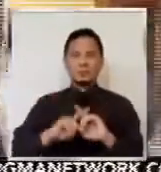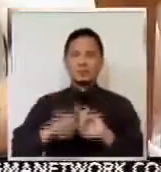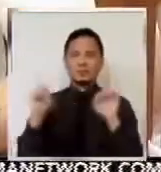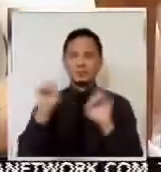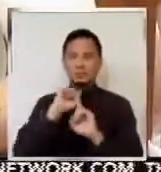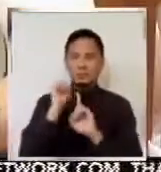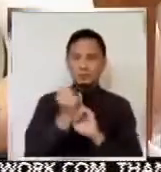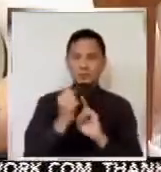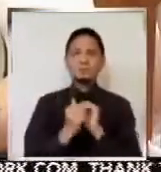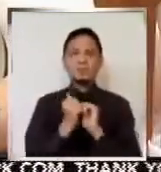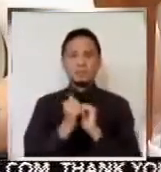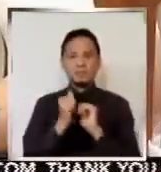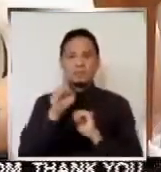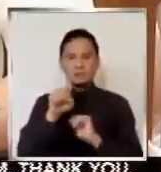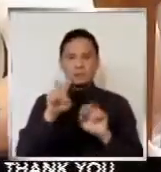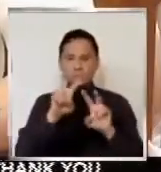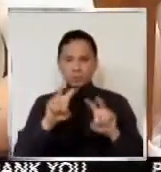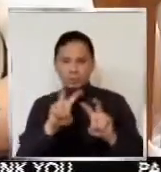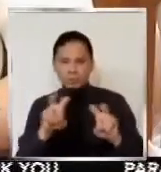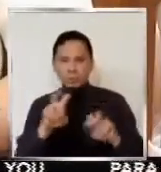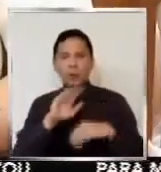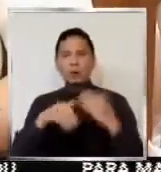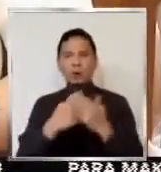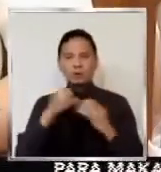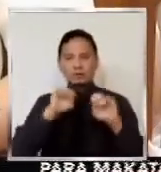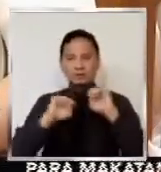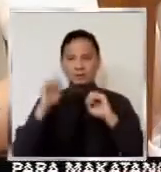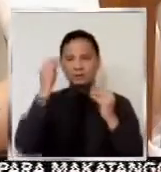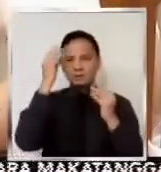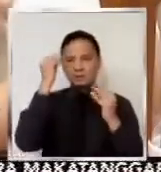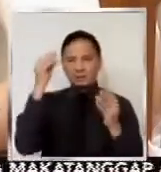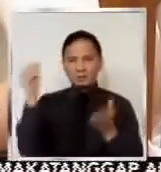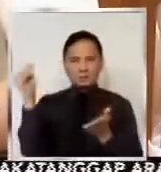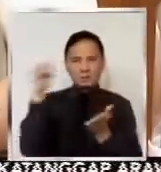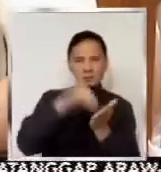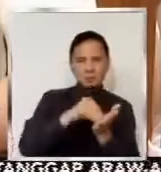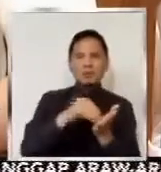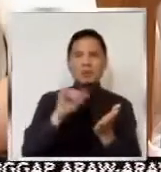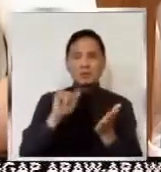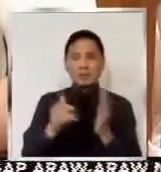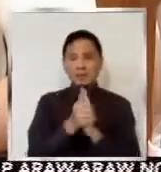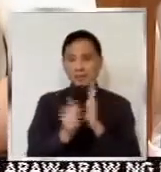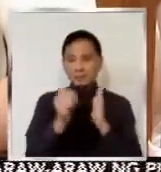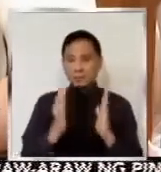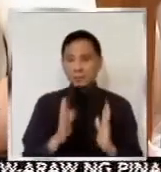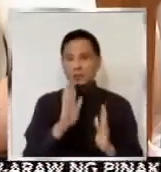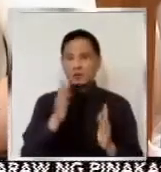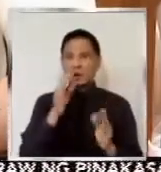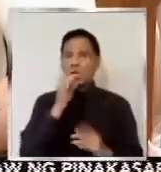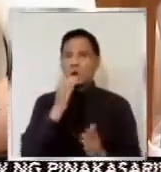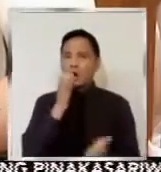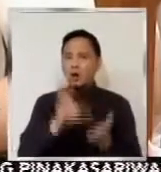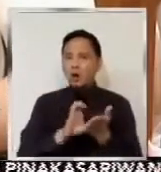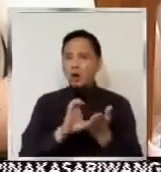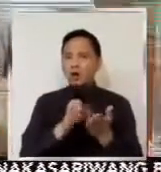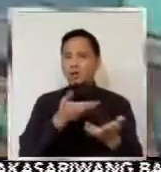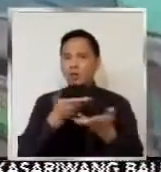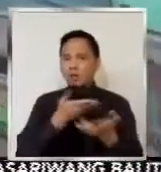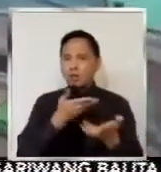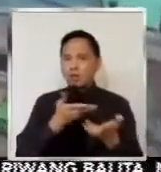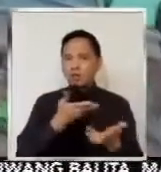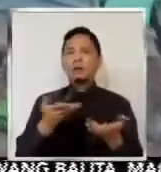mga scientific data at comment ng mga medical expert para magbigay kami ng recommendation before end of the month sa